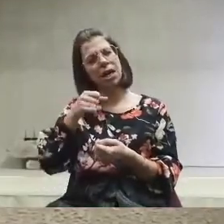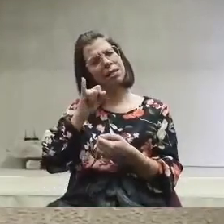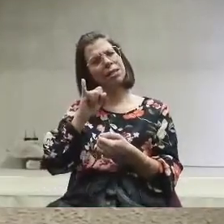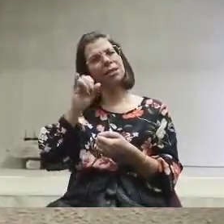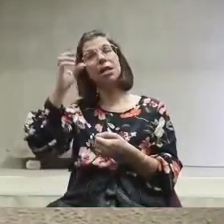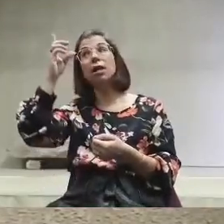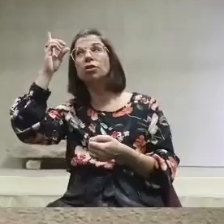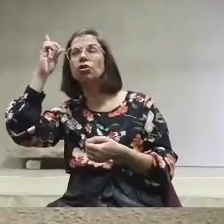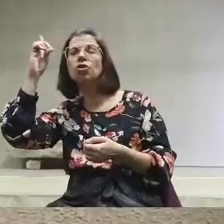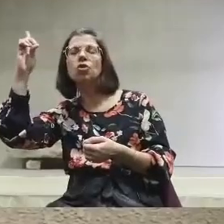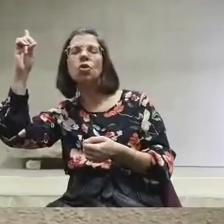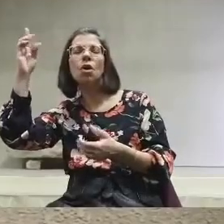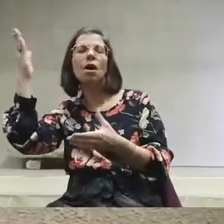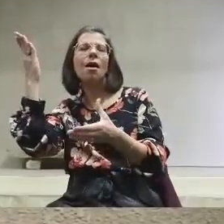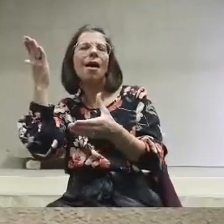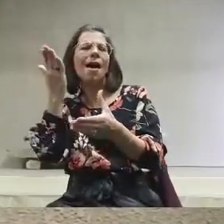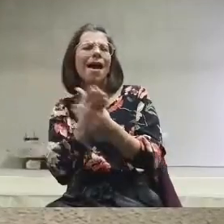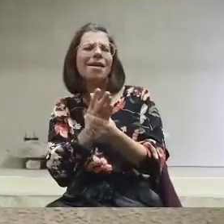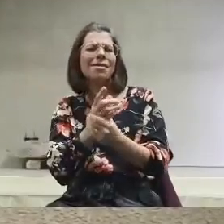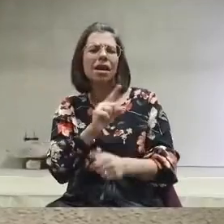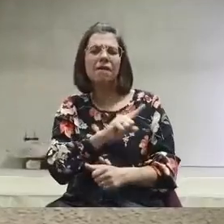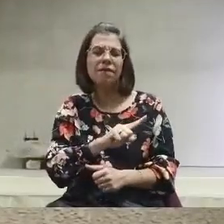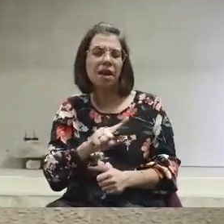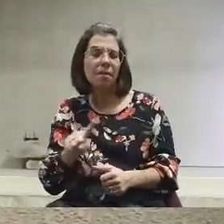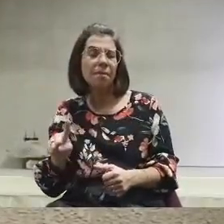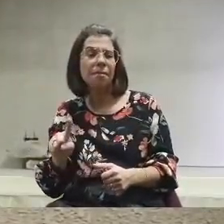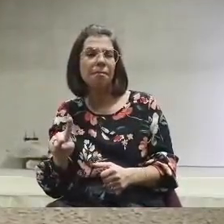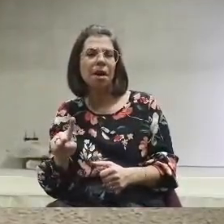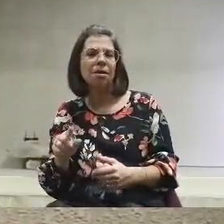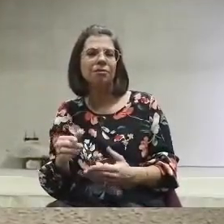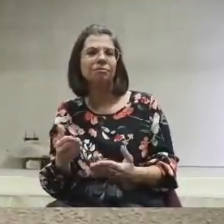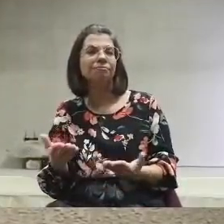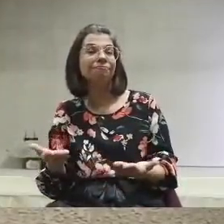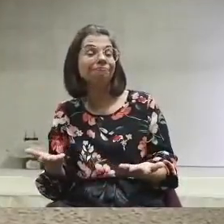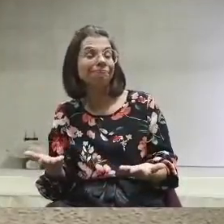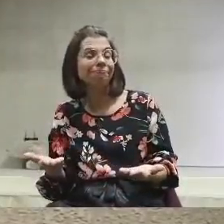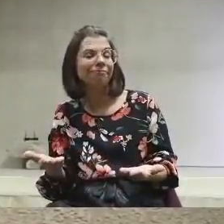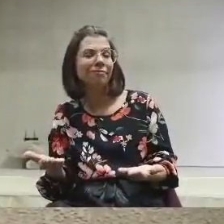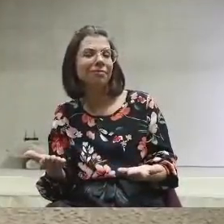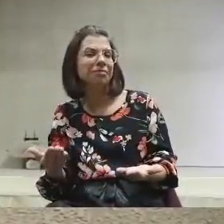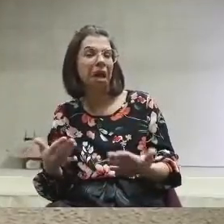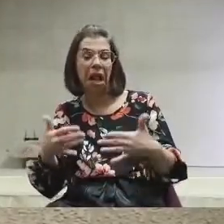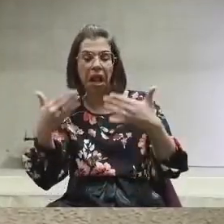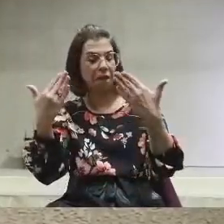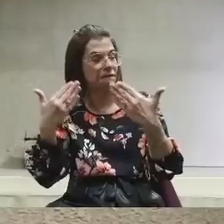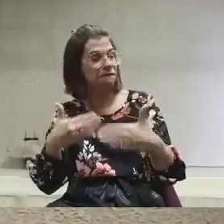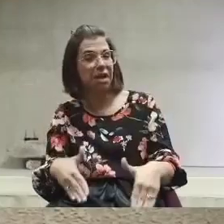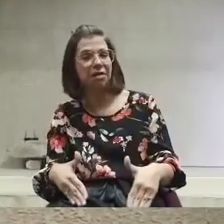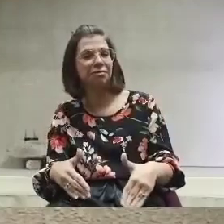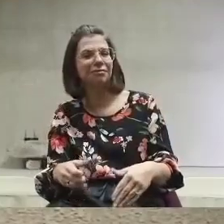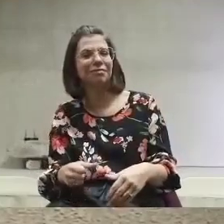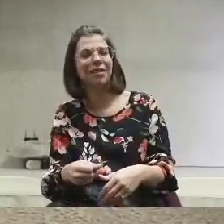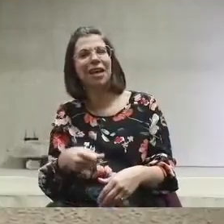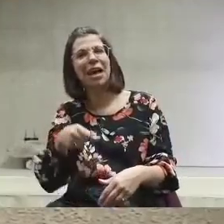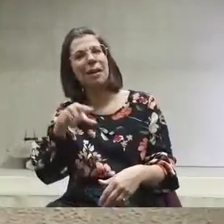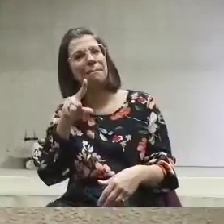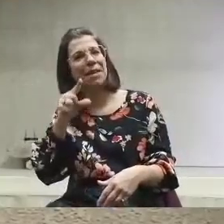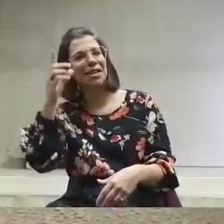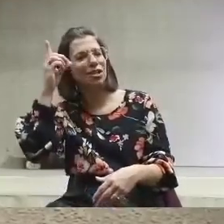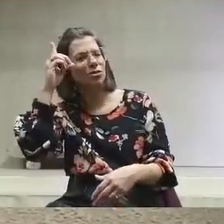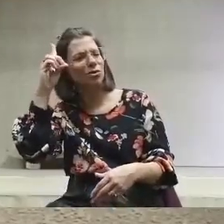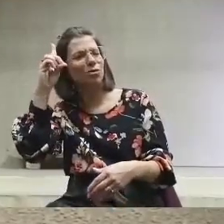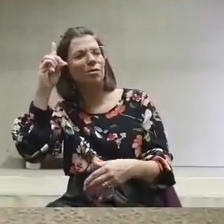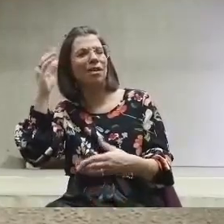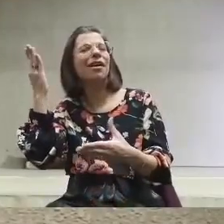guéri, il n'aurait rien vu de tout ça. Je dis, c'est merveilleux. Alléluia. Dieu guérit.